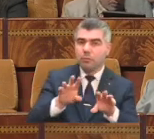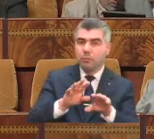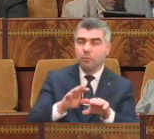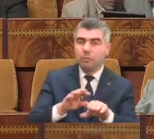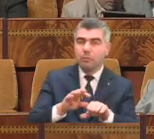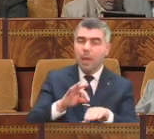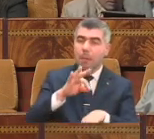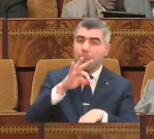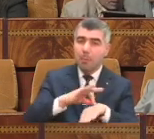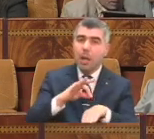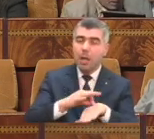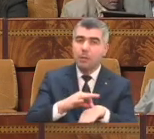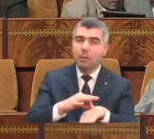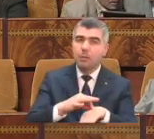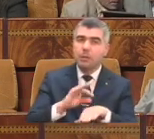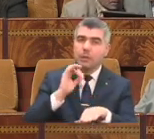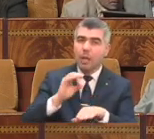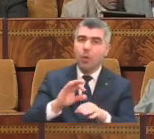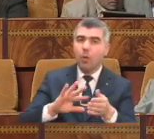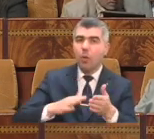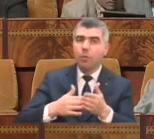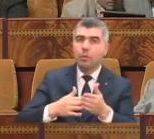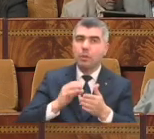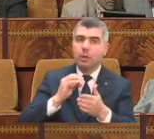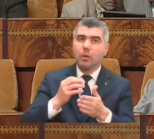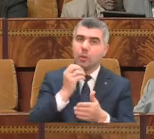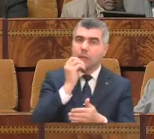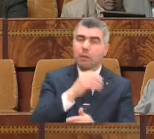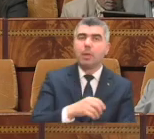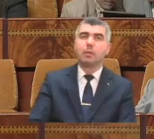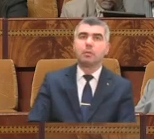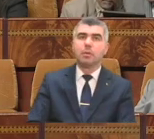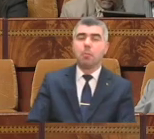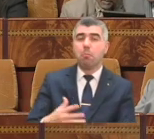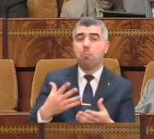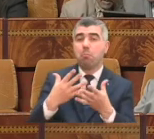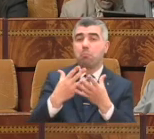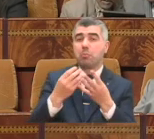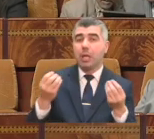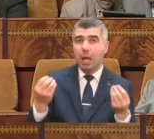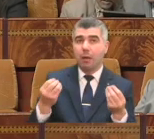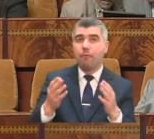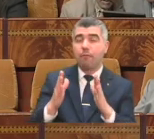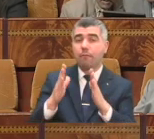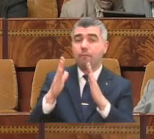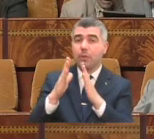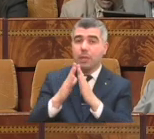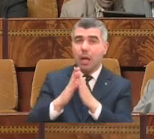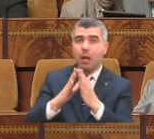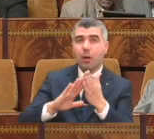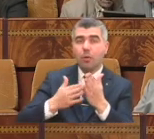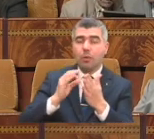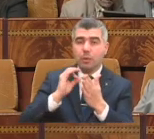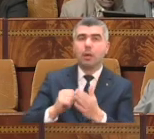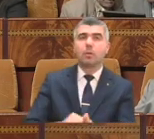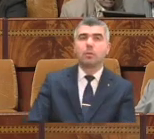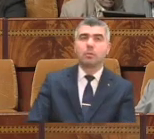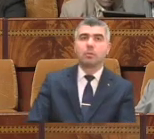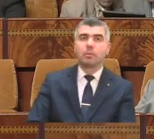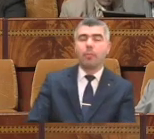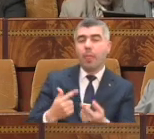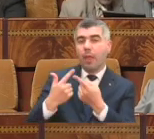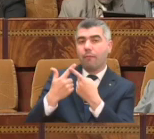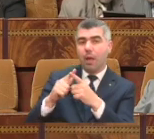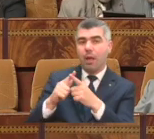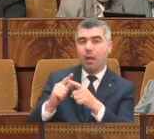تفشي المطارح العشوائية وأطنان من النفايات المنزلية والمواترات غير قابلة للتحلل في مختلف